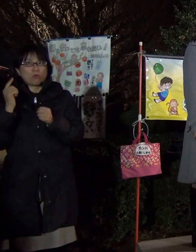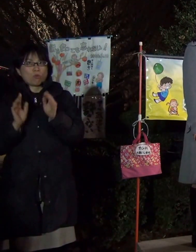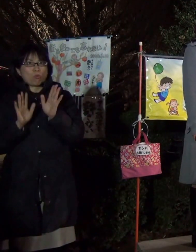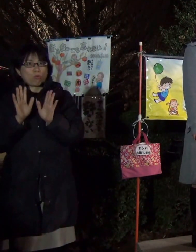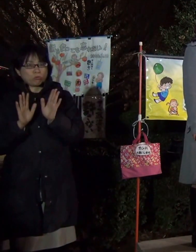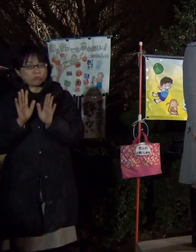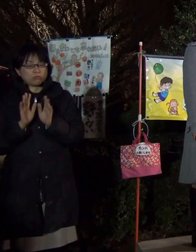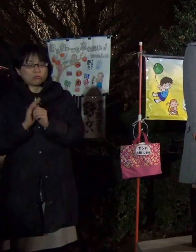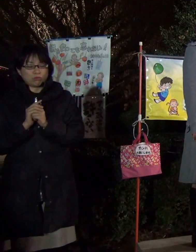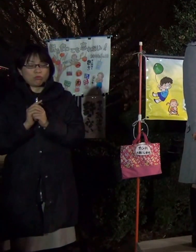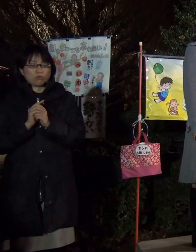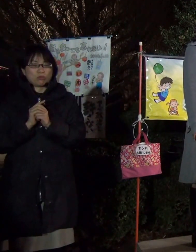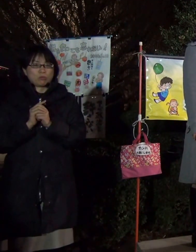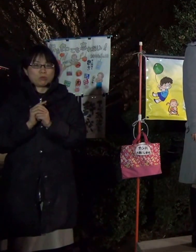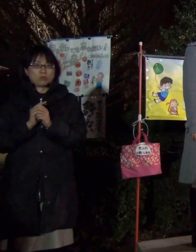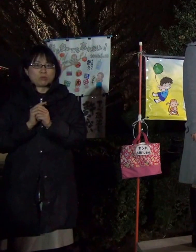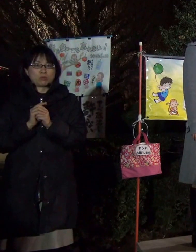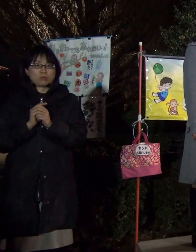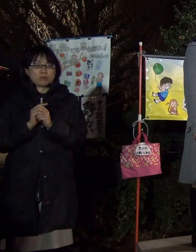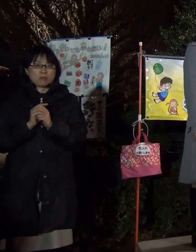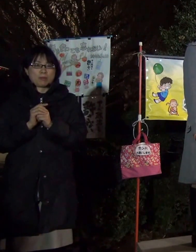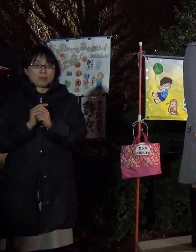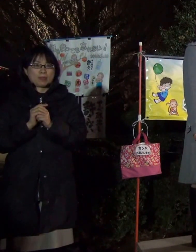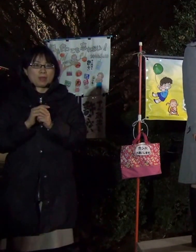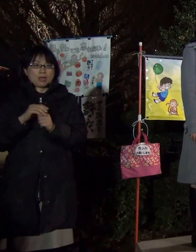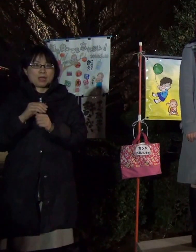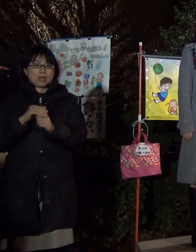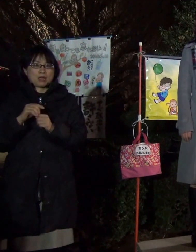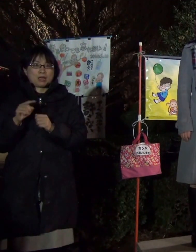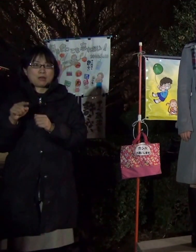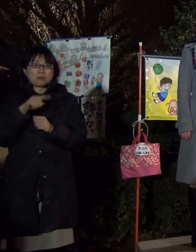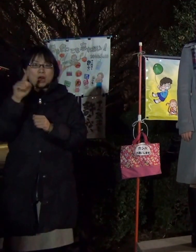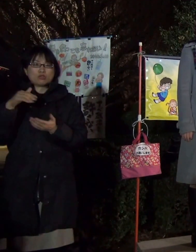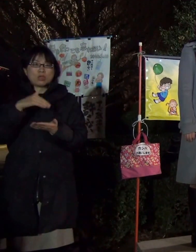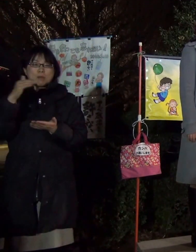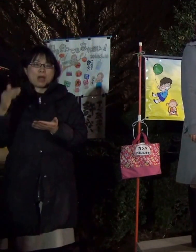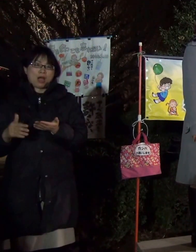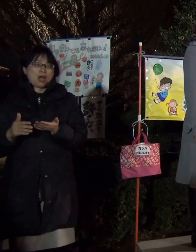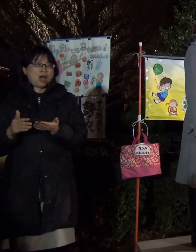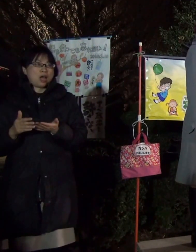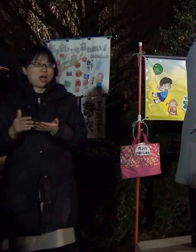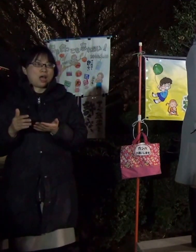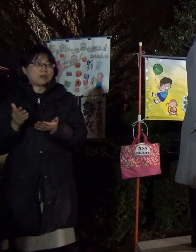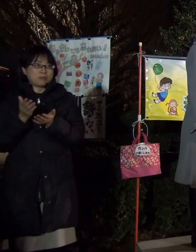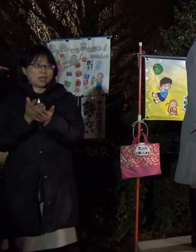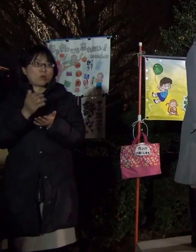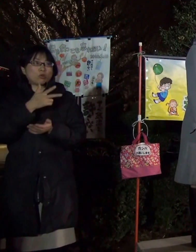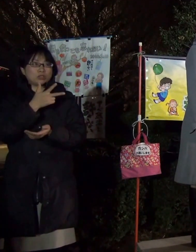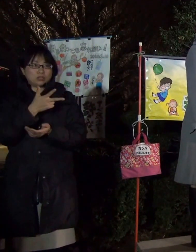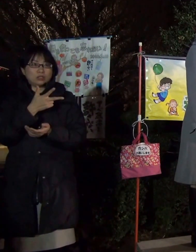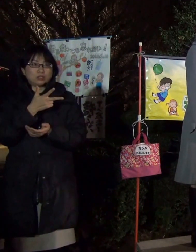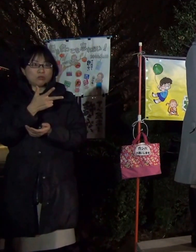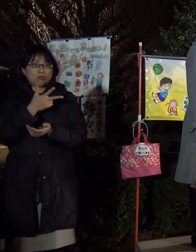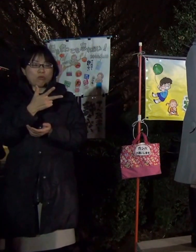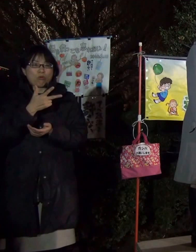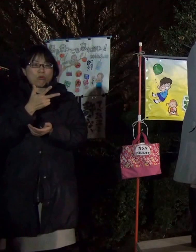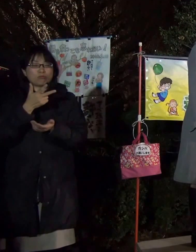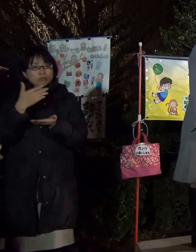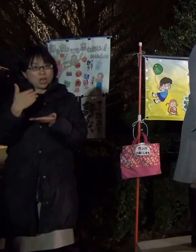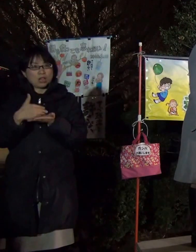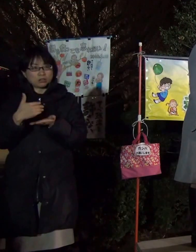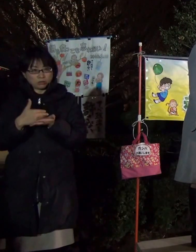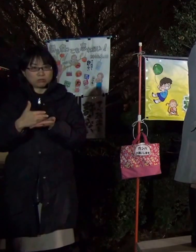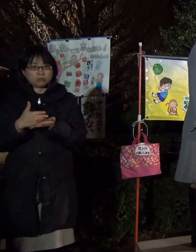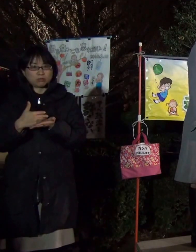うん、分かんないけど。じゃあ丸山弁護士はあの憲法、あ、民主主義って言葉の話ですよね。違うの？あ、違う